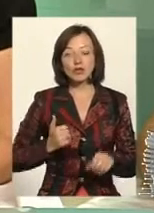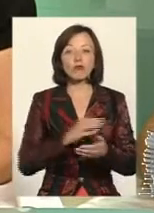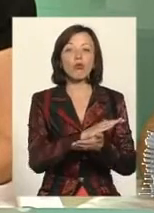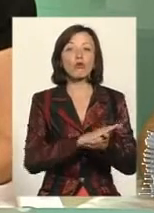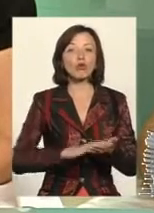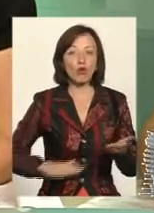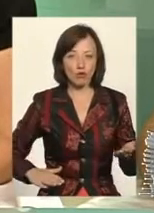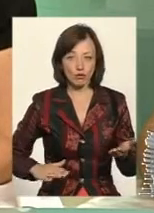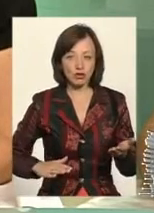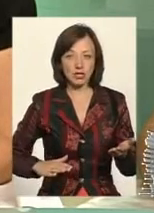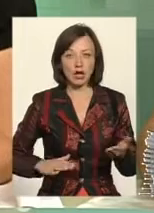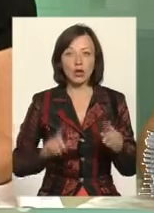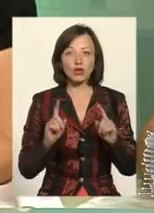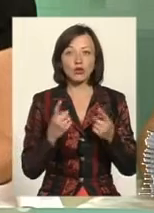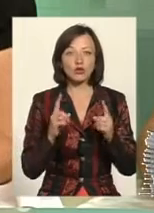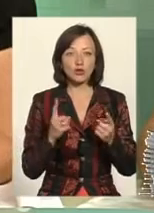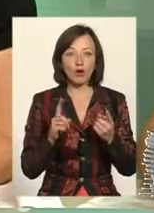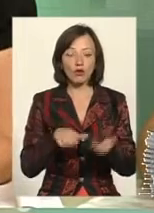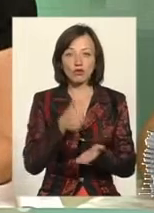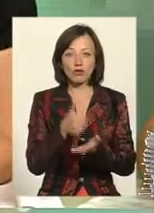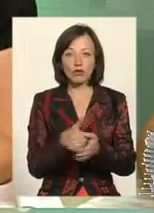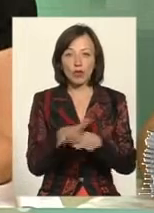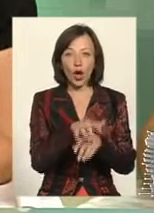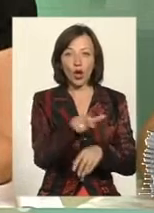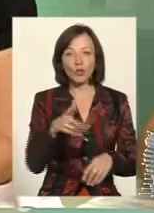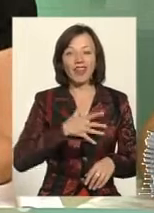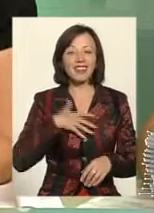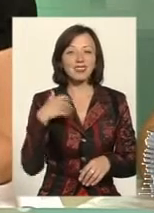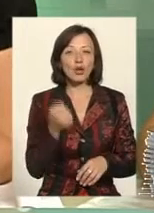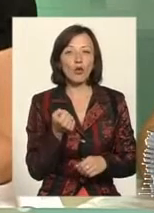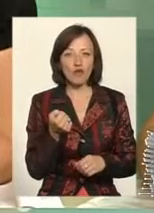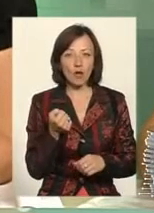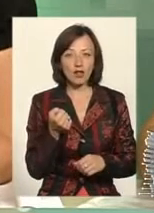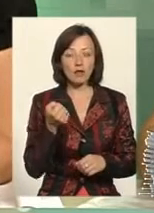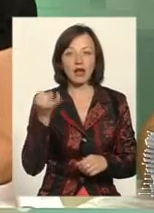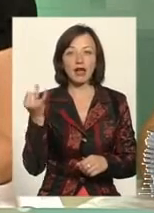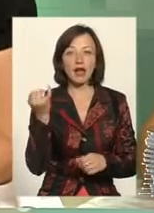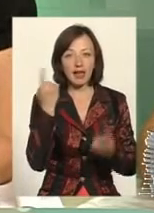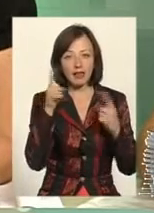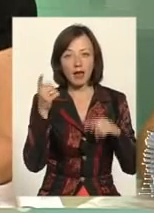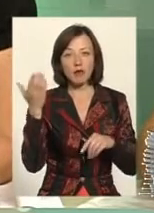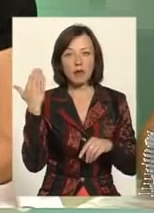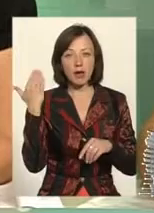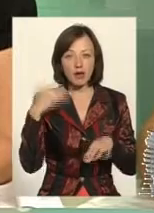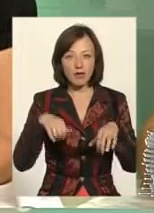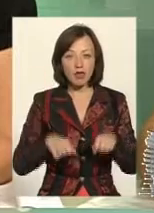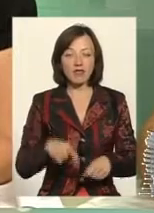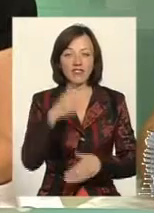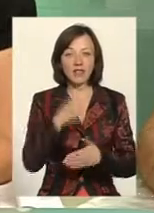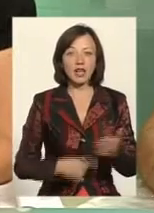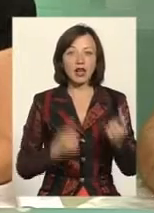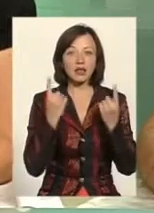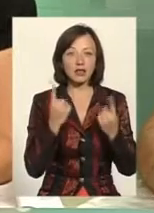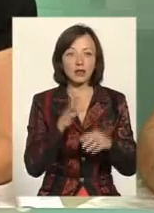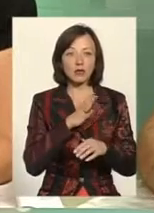набрати обороти, тому що в основній масі населення люди незадоволені і діями теперішньої влади. Дуже була велика надія, що